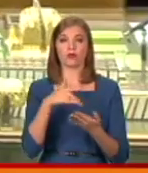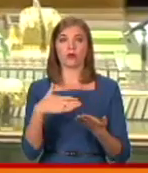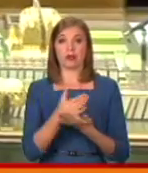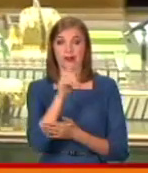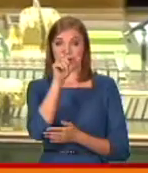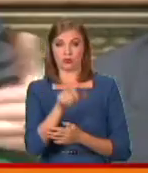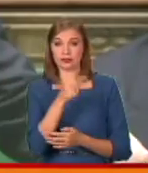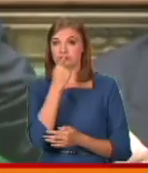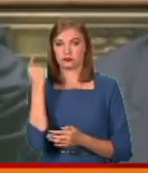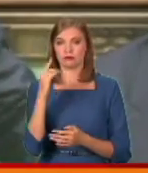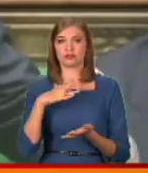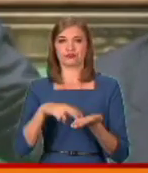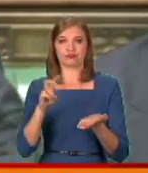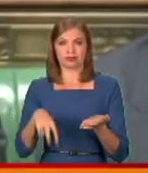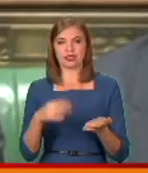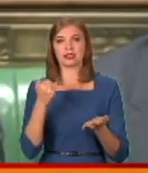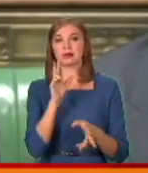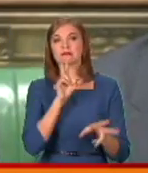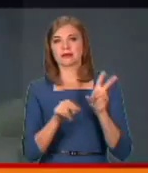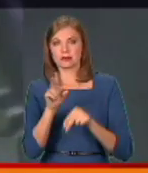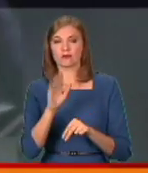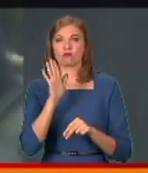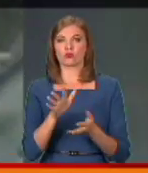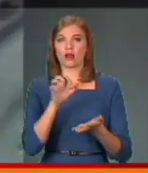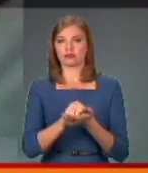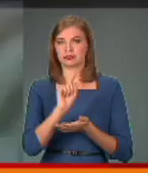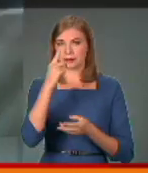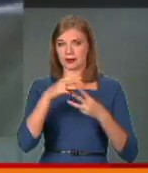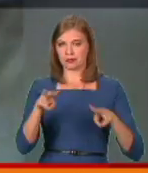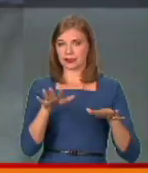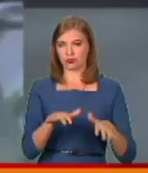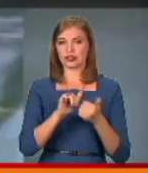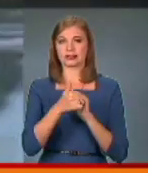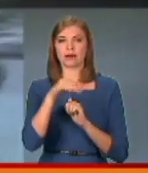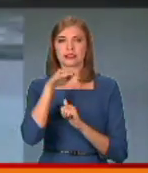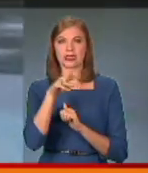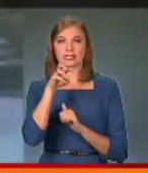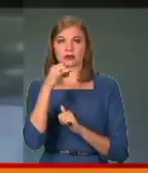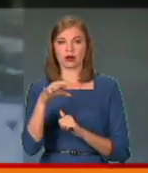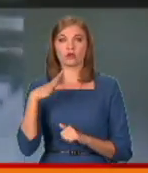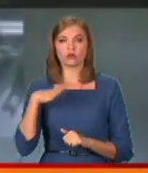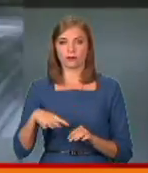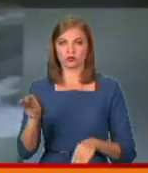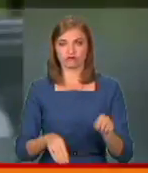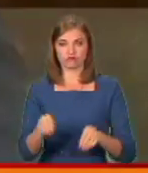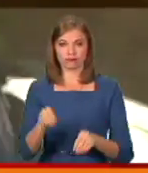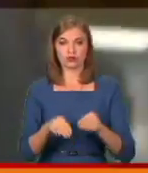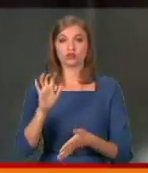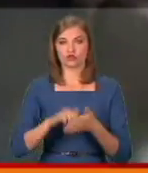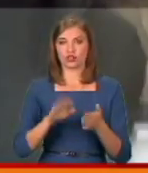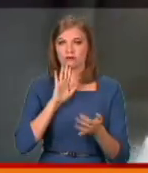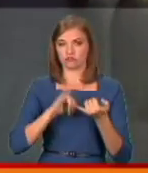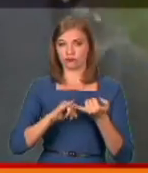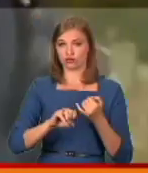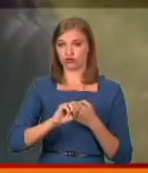Політику, який нещодавно пішов у відставку, а тепер сподівається обійняти прем'єрську посаду замість Терези Мей, довелося пакувати речі через